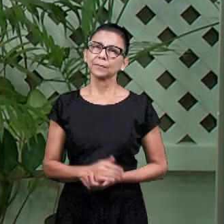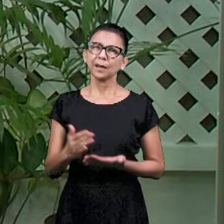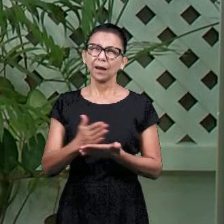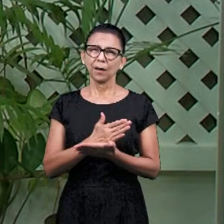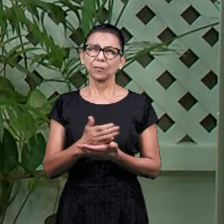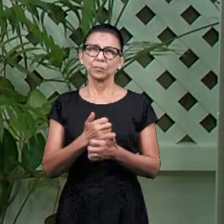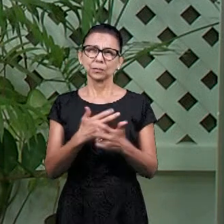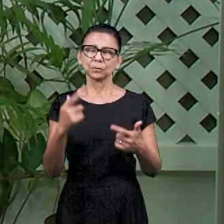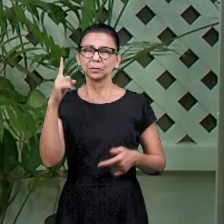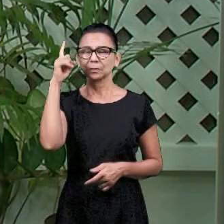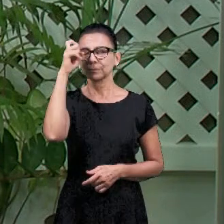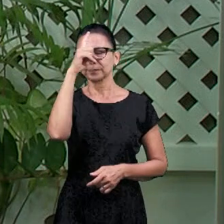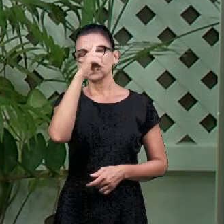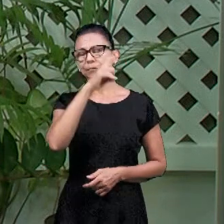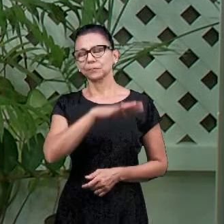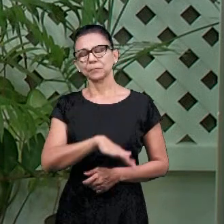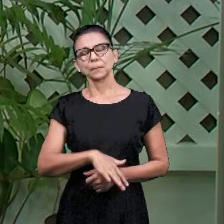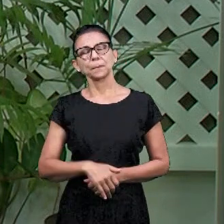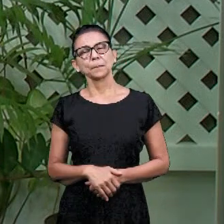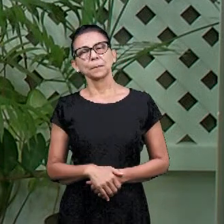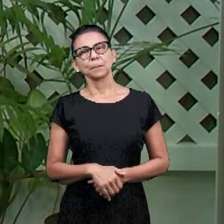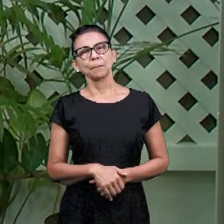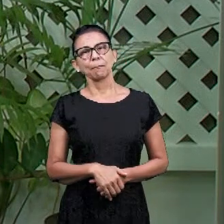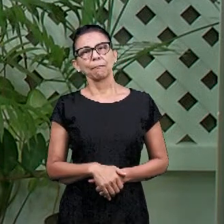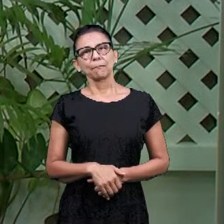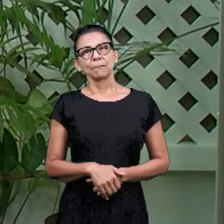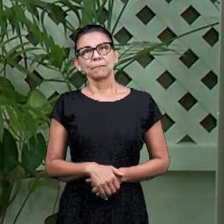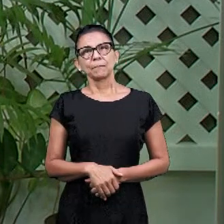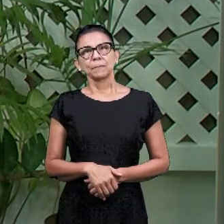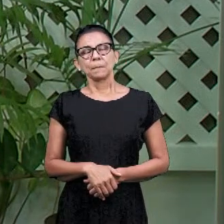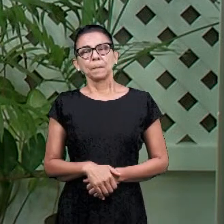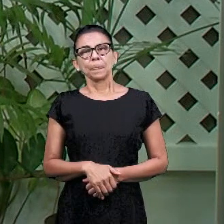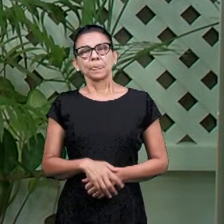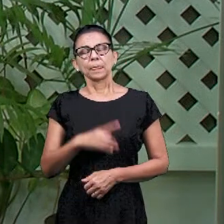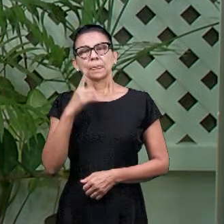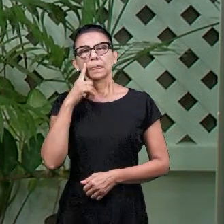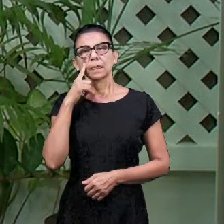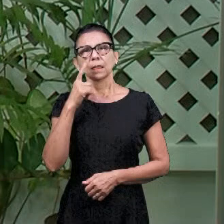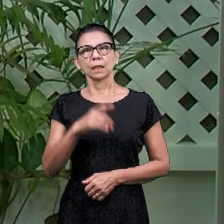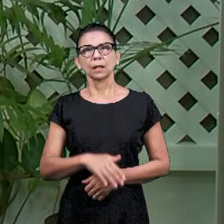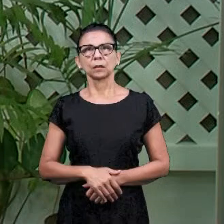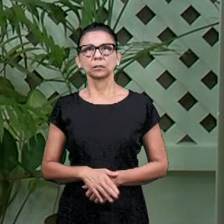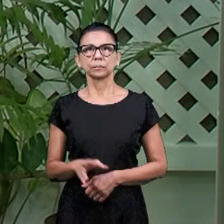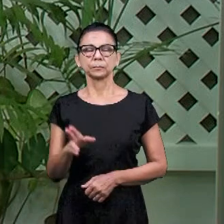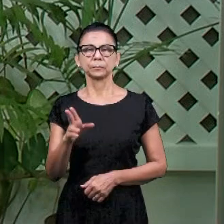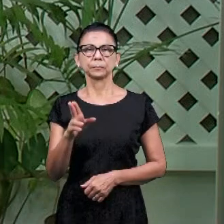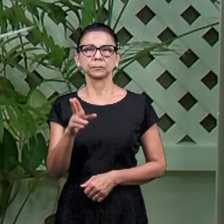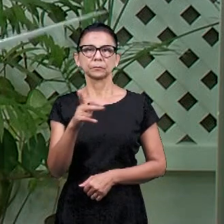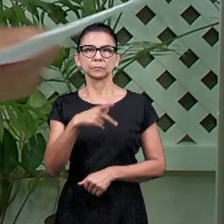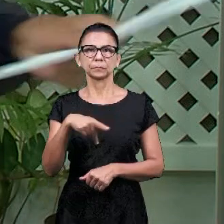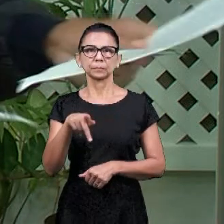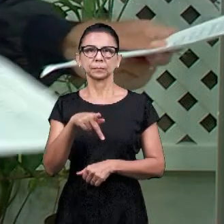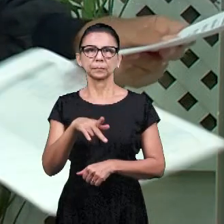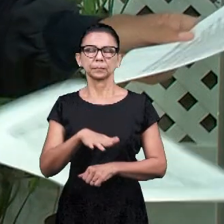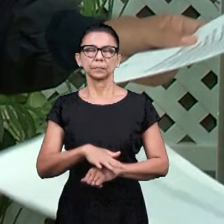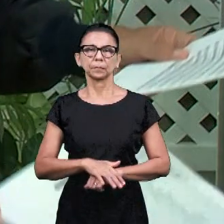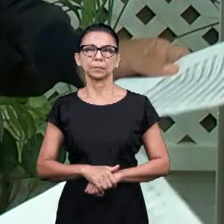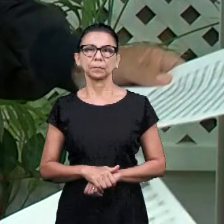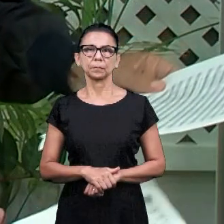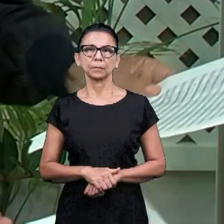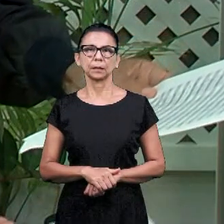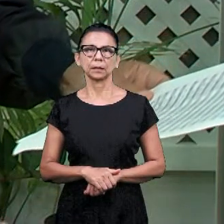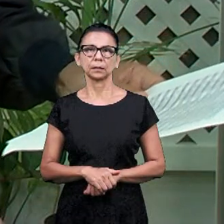disant que nous avons ces difficultés, mais nous avons ici des pays qui se mettent